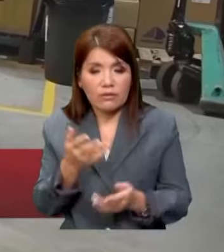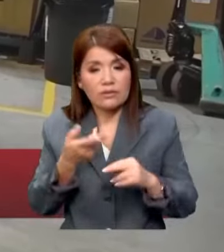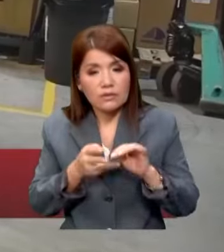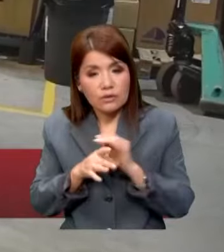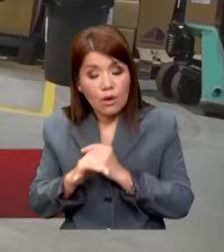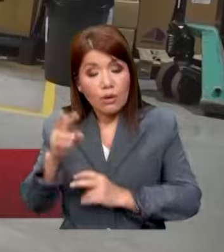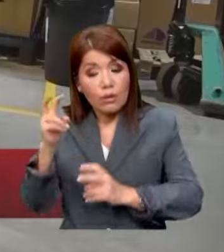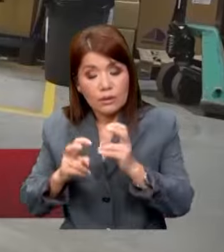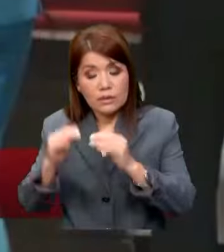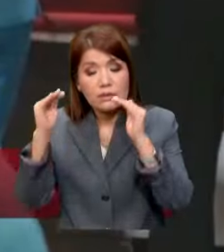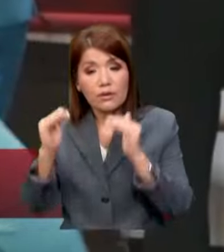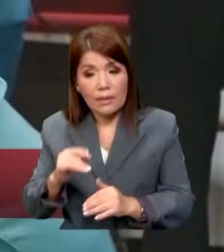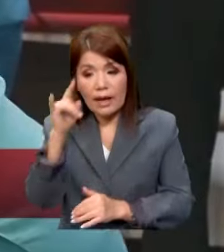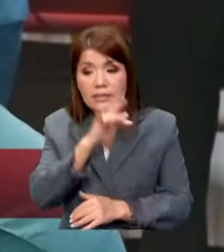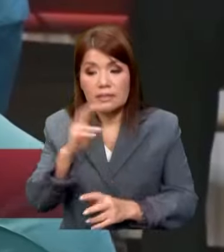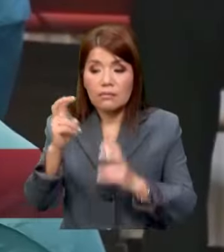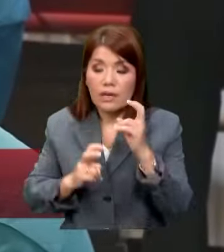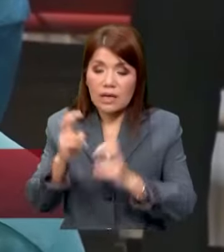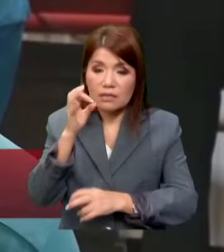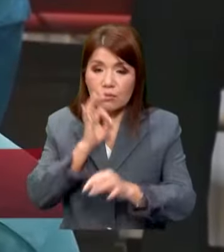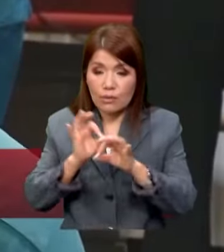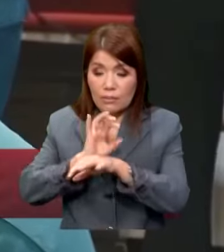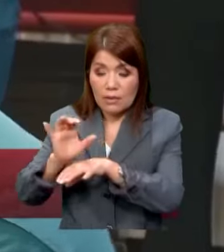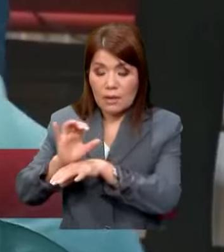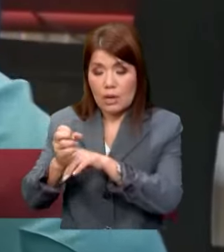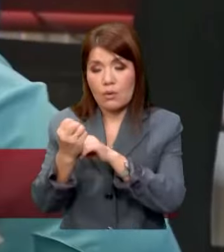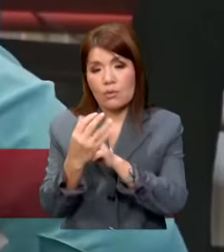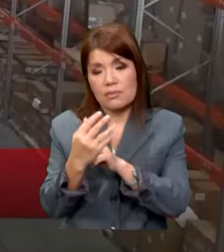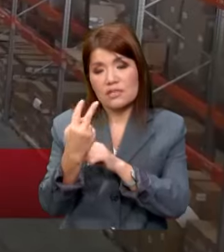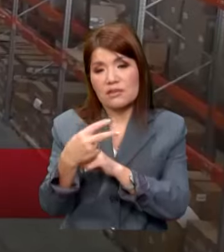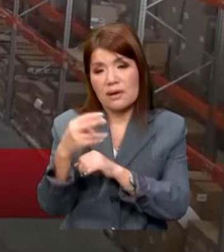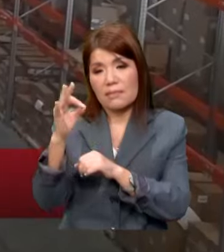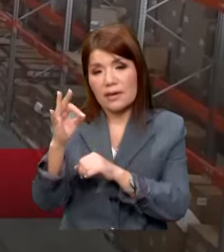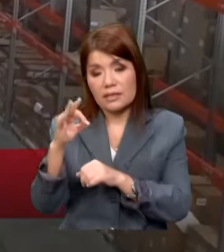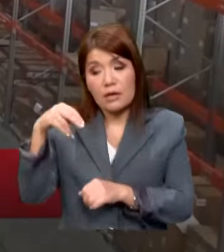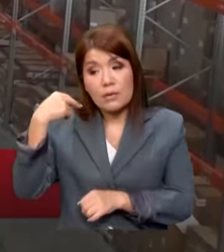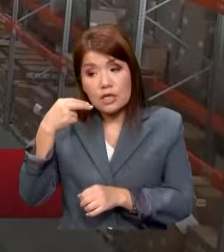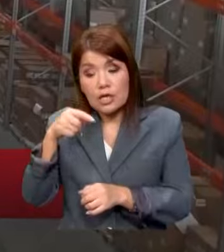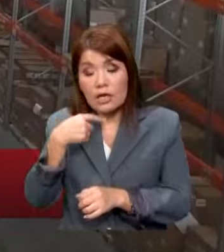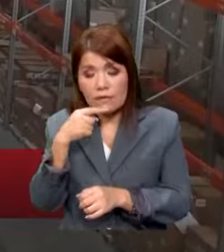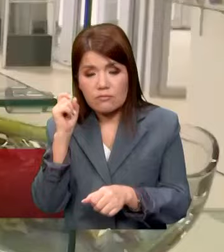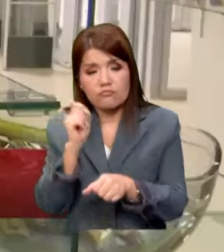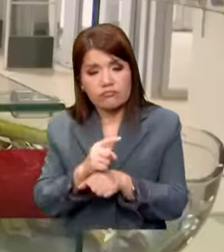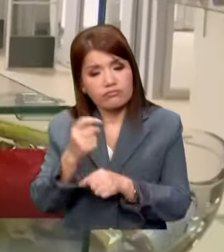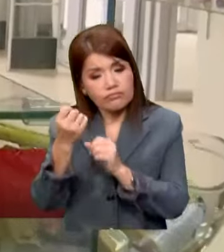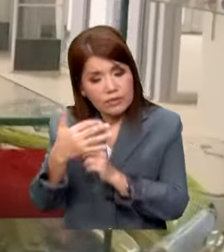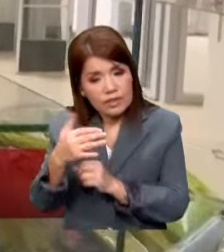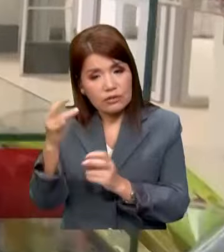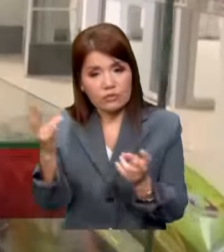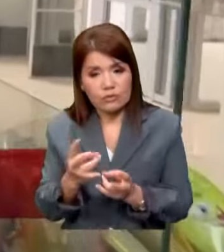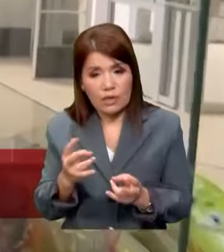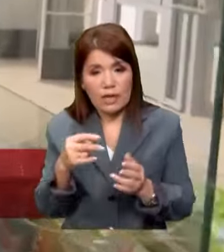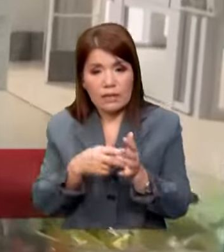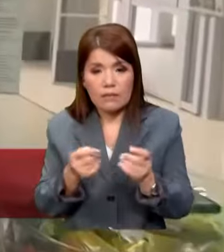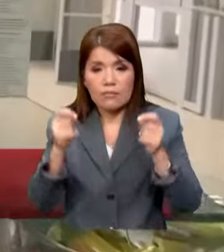өндірістің төмендігі. Қазақстанда қазір дәрі өндірісі небәрі 15-20%. Президент оны 50%-ге дейін жеткізуді тапсырған. Көбі бағаның